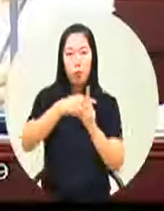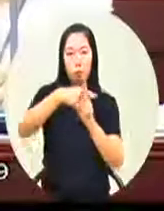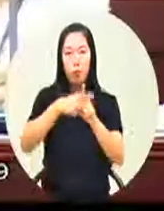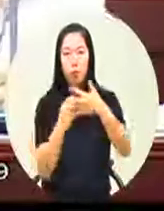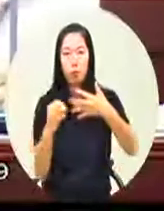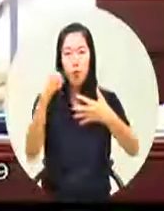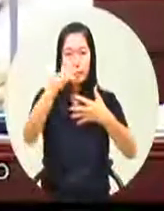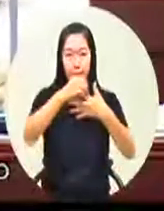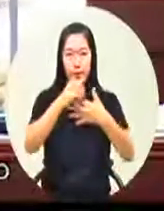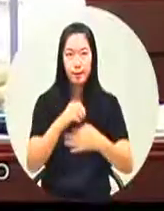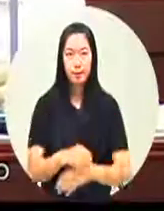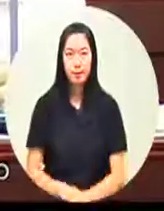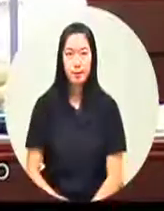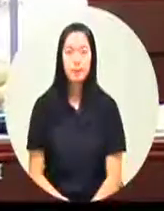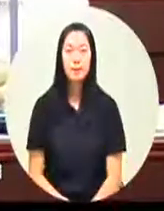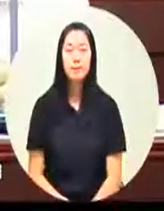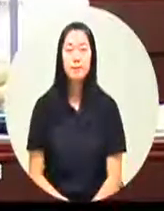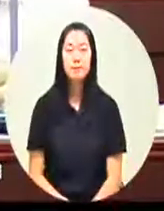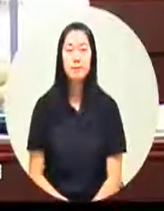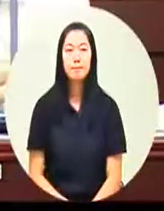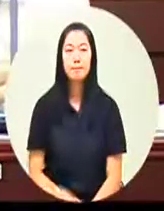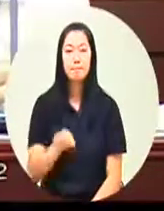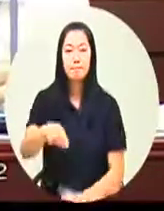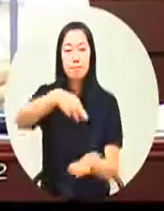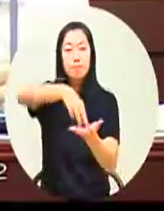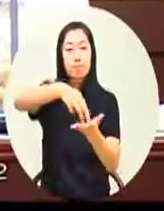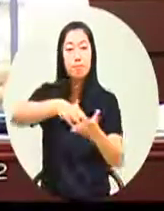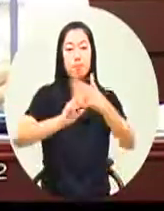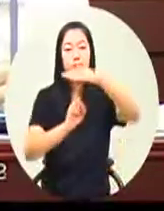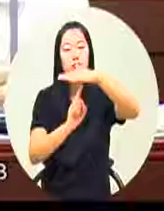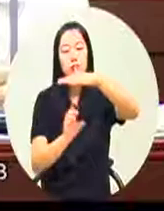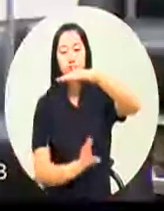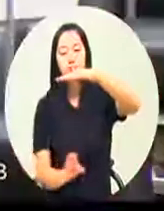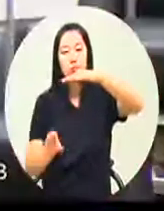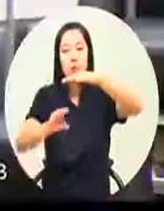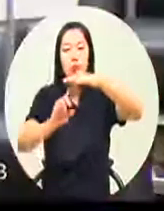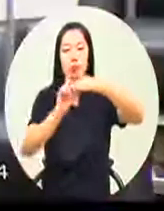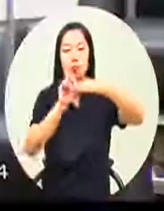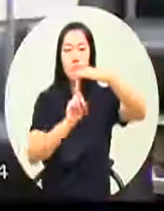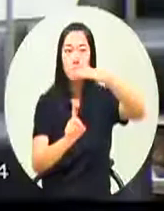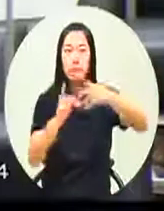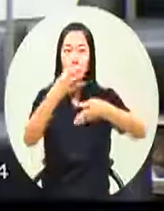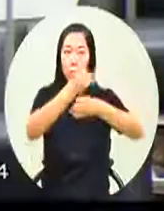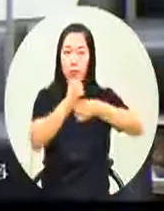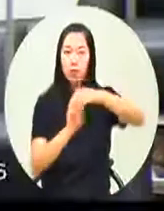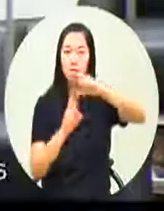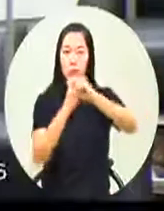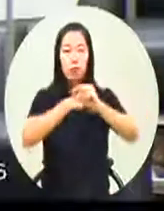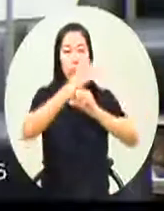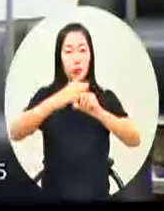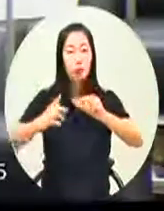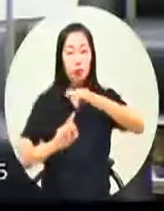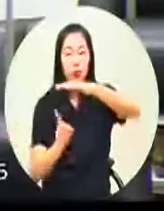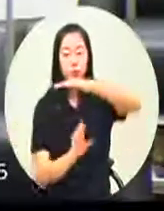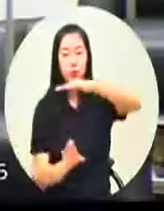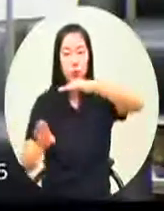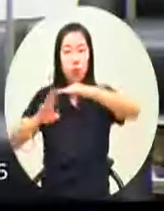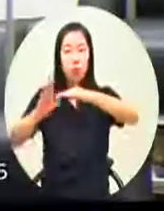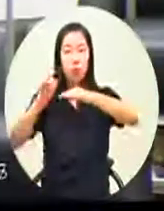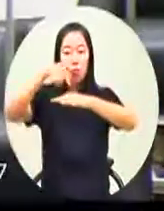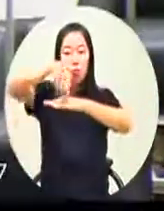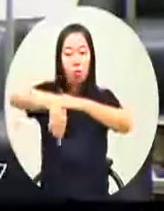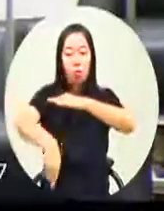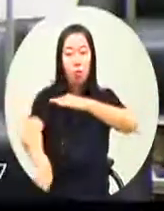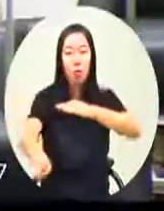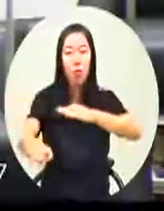局长，在那个顶金交流道，你要上来从一号交流一号中山高要进来的时候，进十号要下来的时